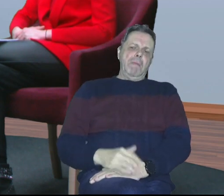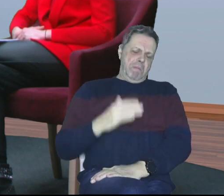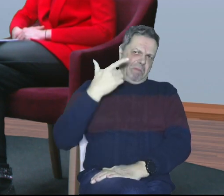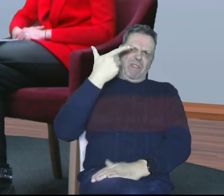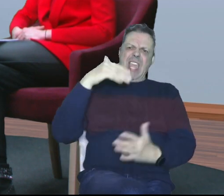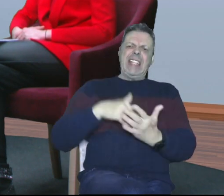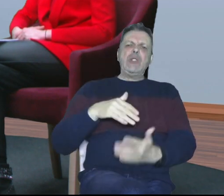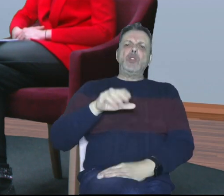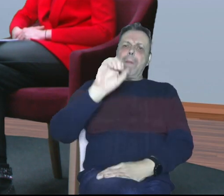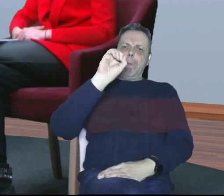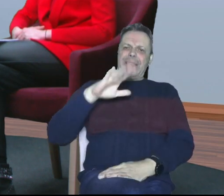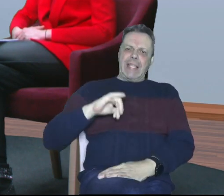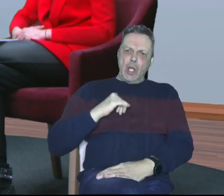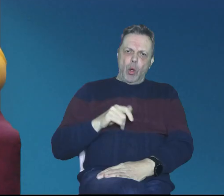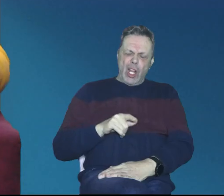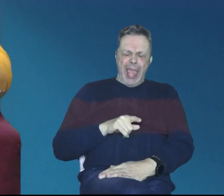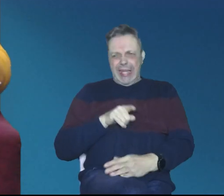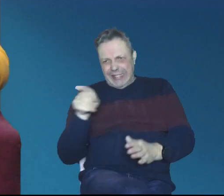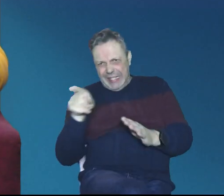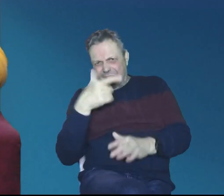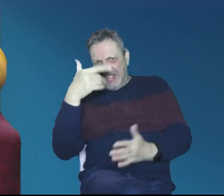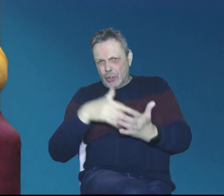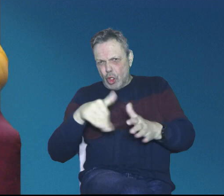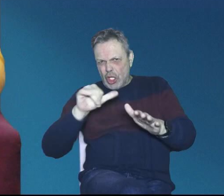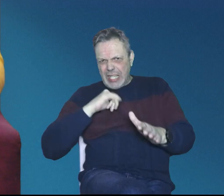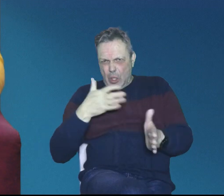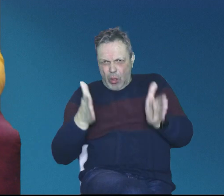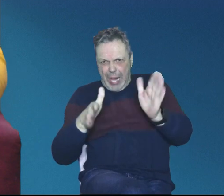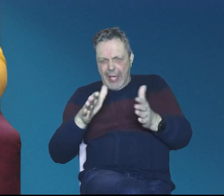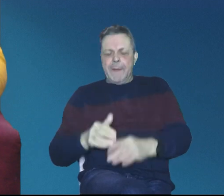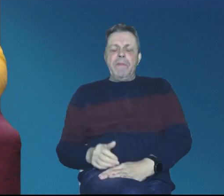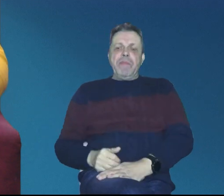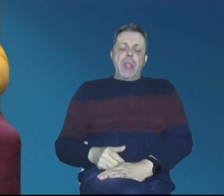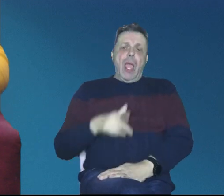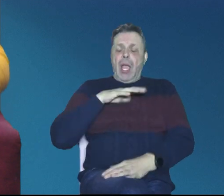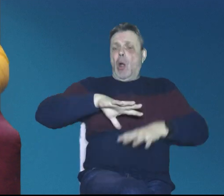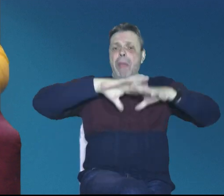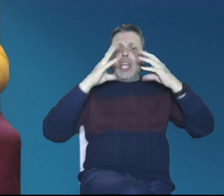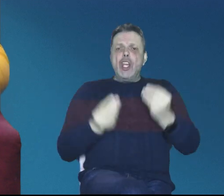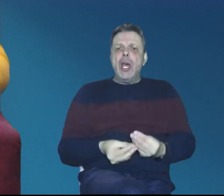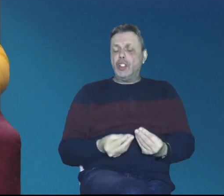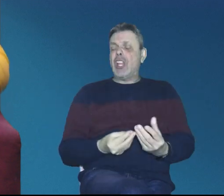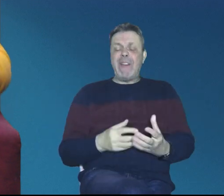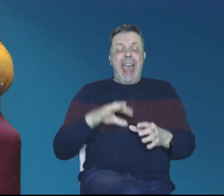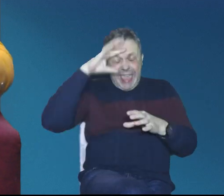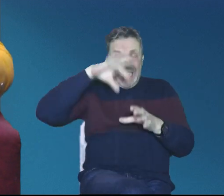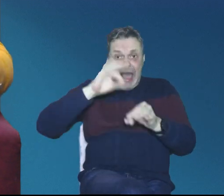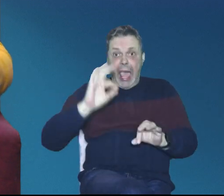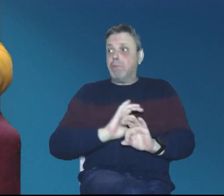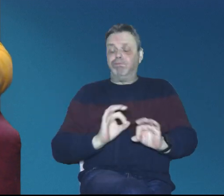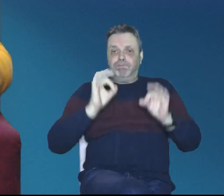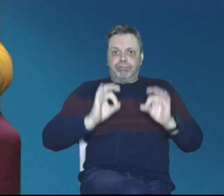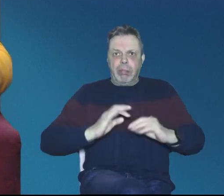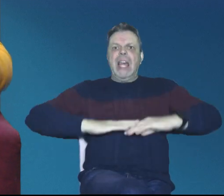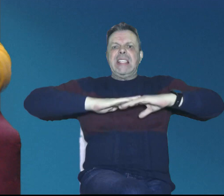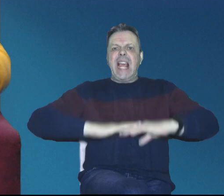u kalendarskim godinama, negdje 2015. na 2016. Da bi čitava ideja potpuno